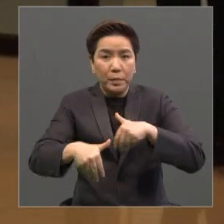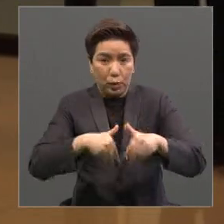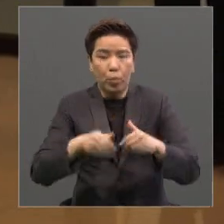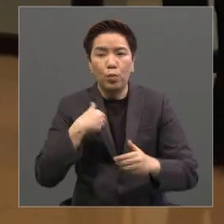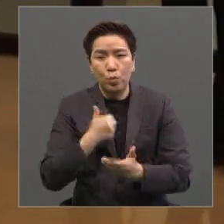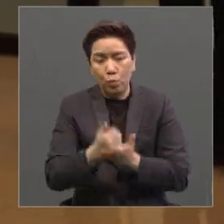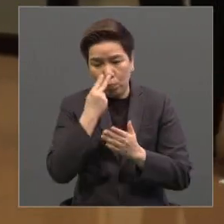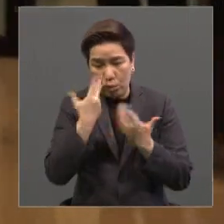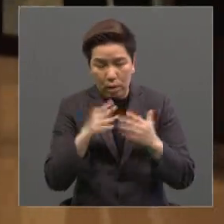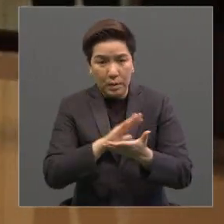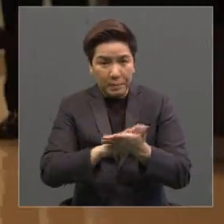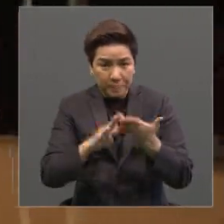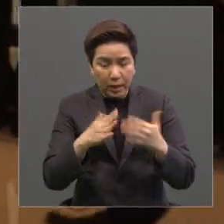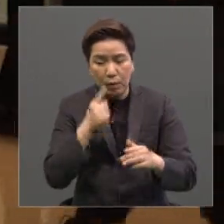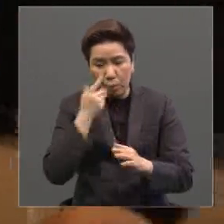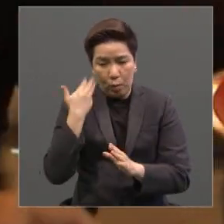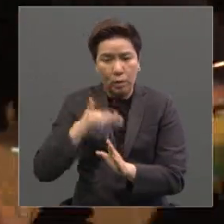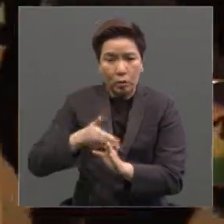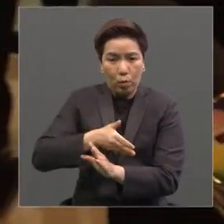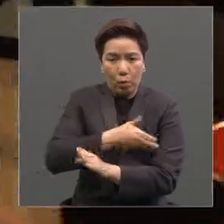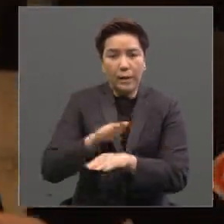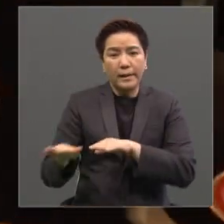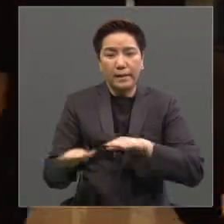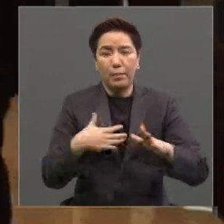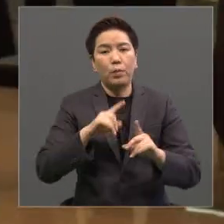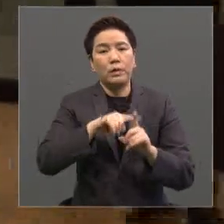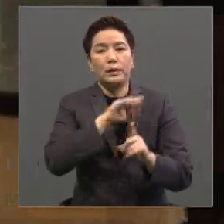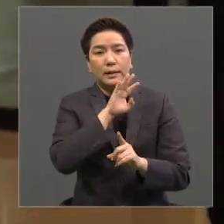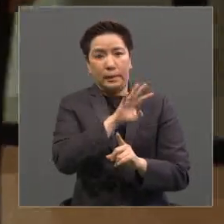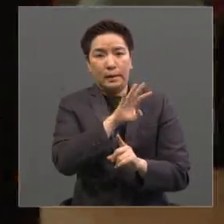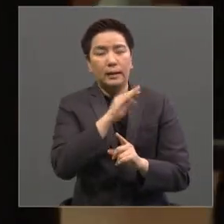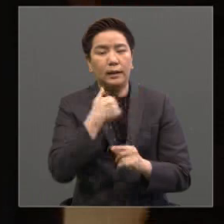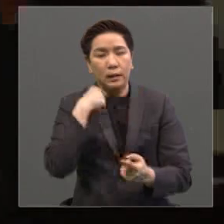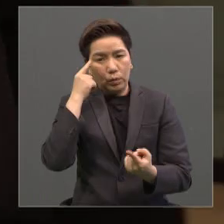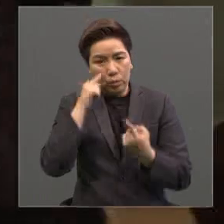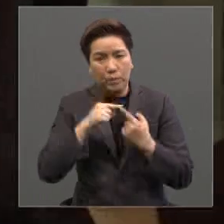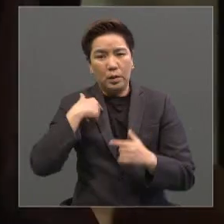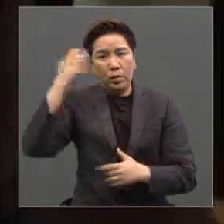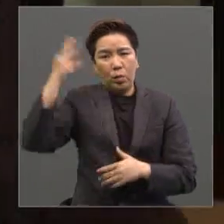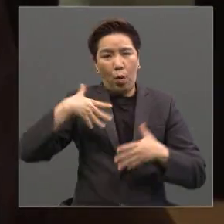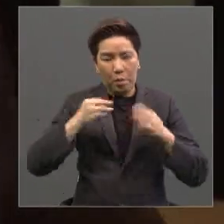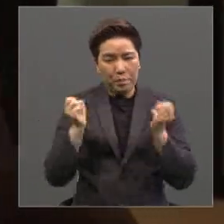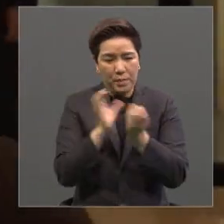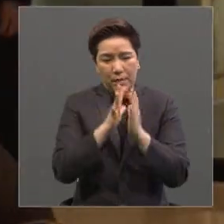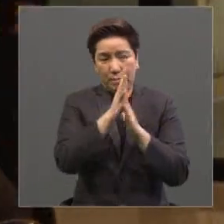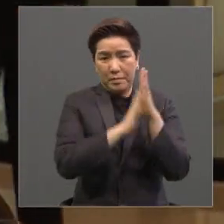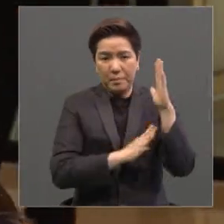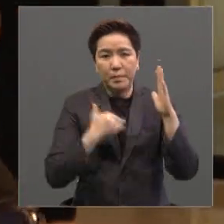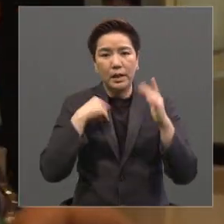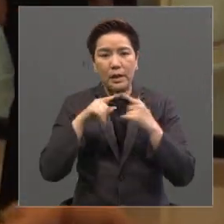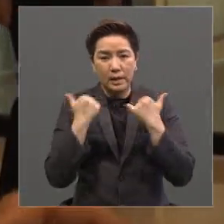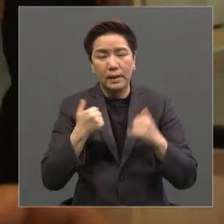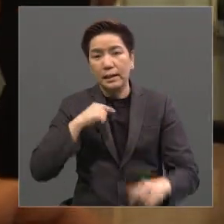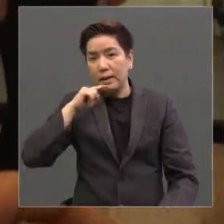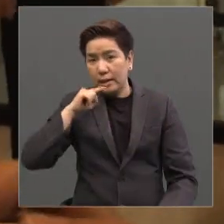โดยได้มีการเตรียมการรับมือเอาไว้ก่อนหน้านี้อยู่แล้วตั้งแต่เดือนเมษายนค่ะว่าจะมีการเกิดพายุฤดูร้อนโดยเฉพาะอย่างยิ่ง